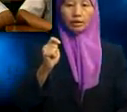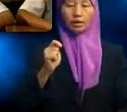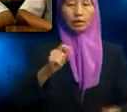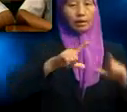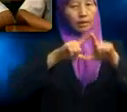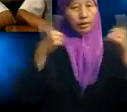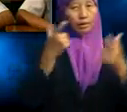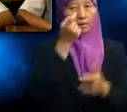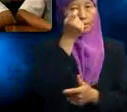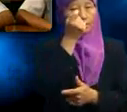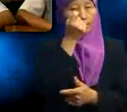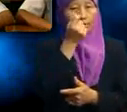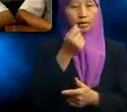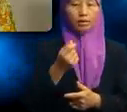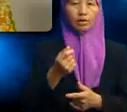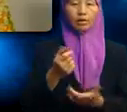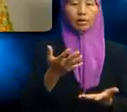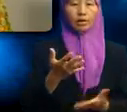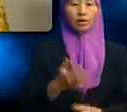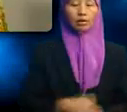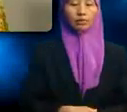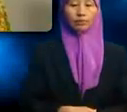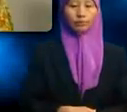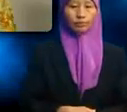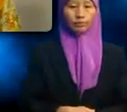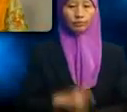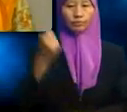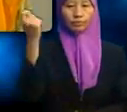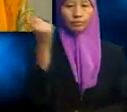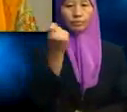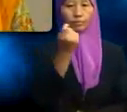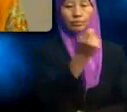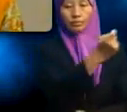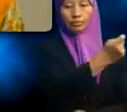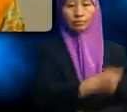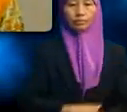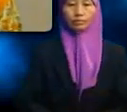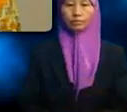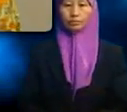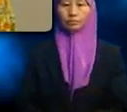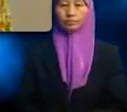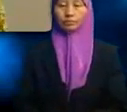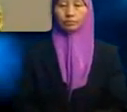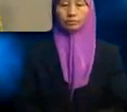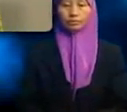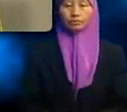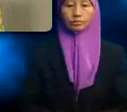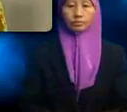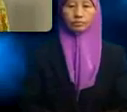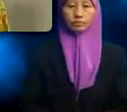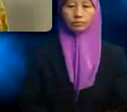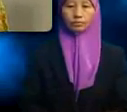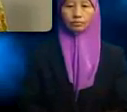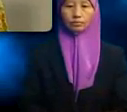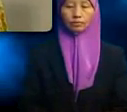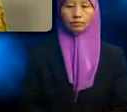berbeza sedikit sahaja, iaitu usolli fardhu Jumaati rak'ataini ma'muman lillahi